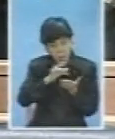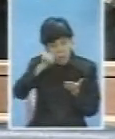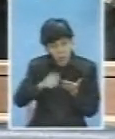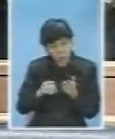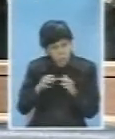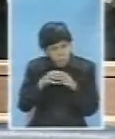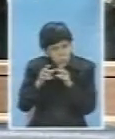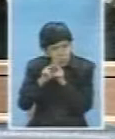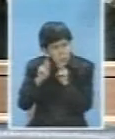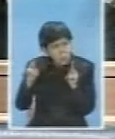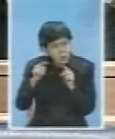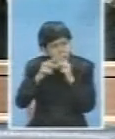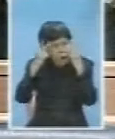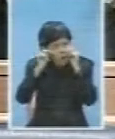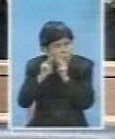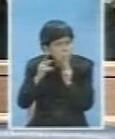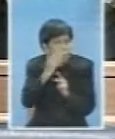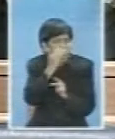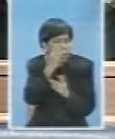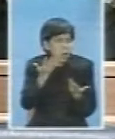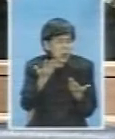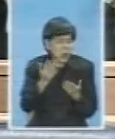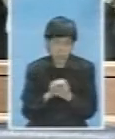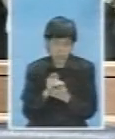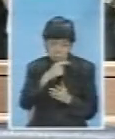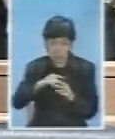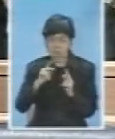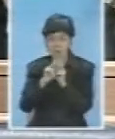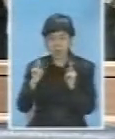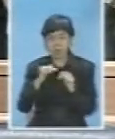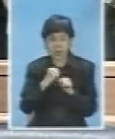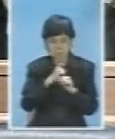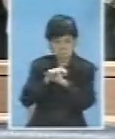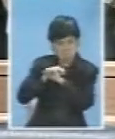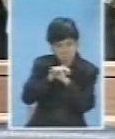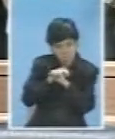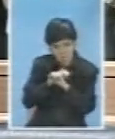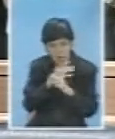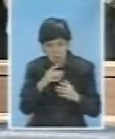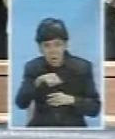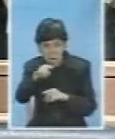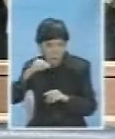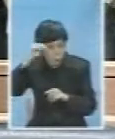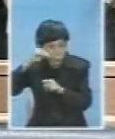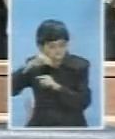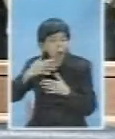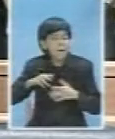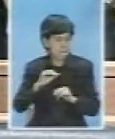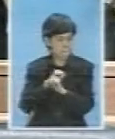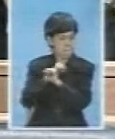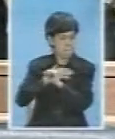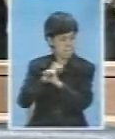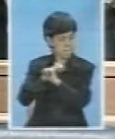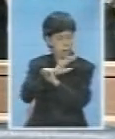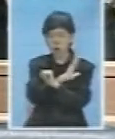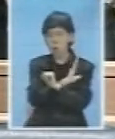การตั้งคณะกรรมการโดยนายกรัฐมนตรีจะตั้งมาเป็นกระดองปูเพื่อคุ้มครองในการที่จะดำเนินการที่จะจัดซื้อครุ